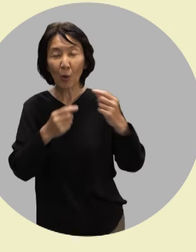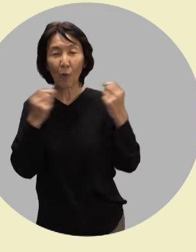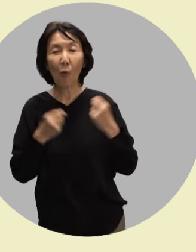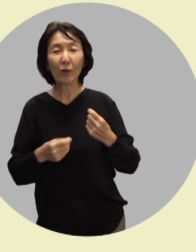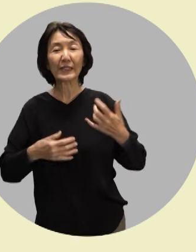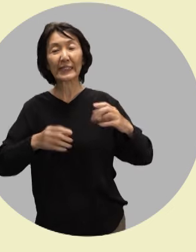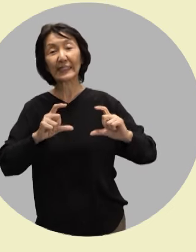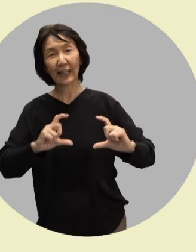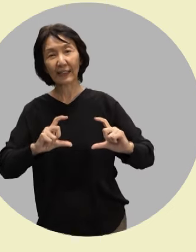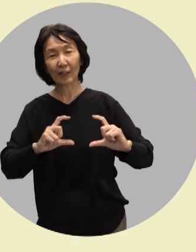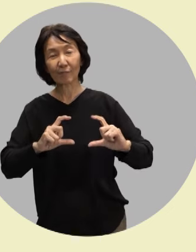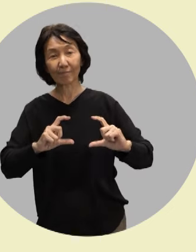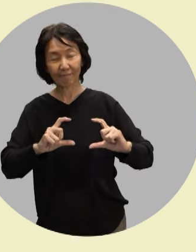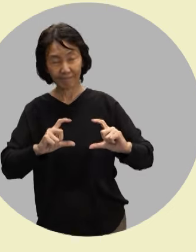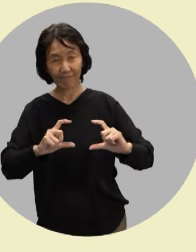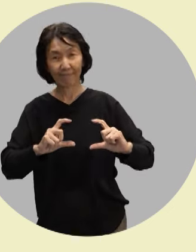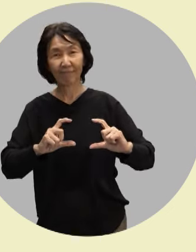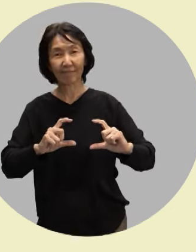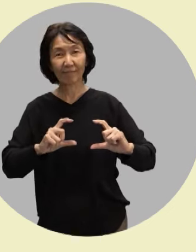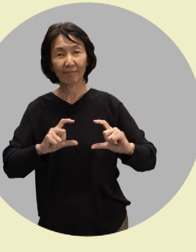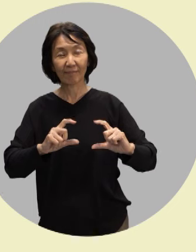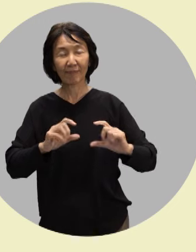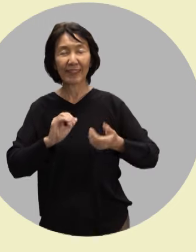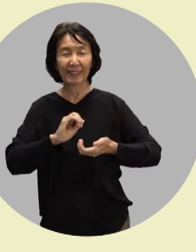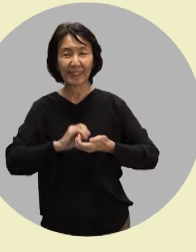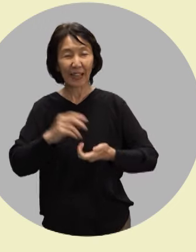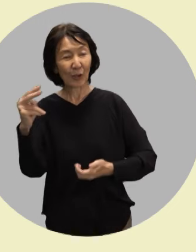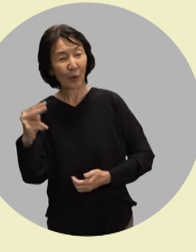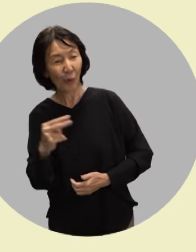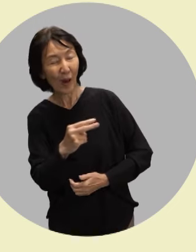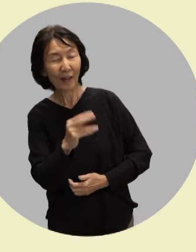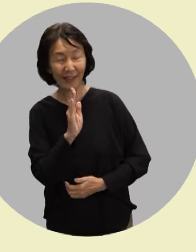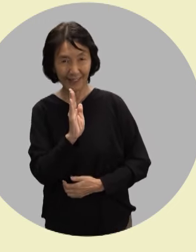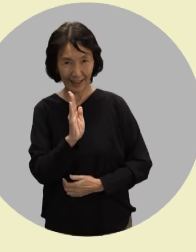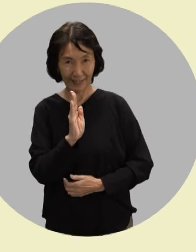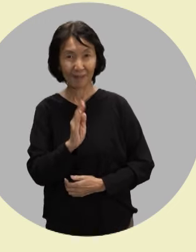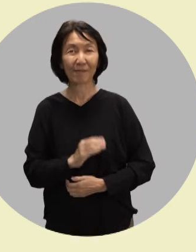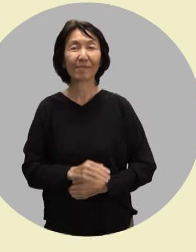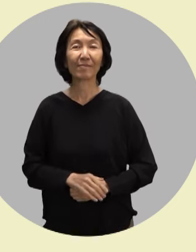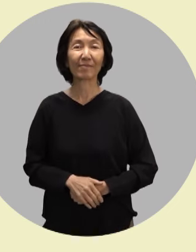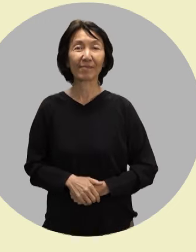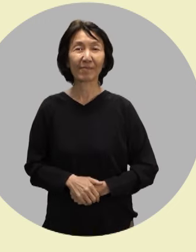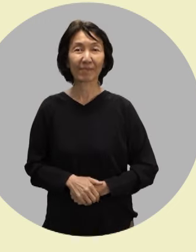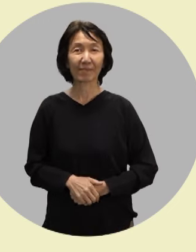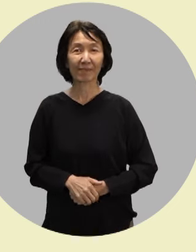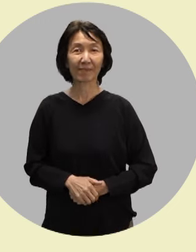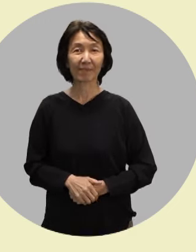区公式チャンネルからアーカイブ配信しています。ぜひご視聴ください。